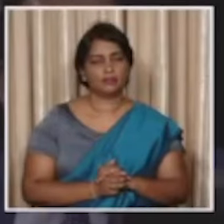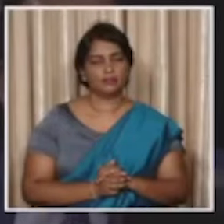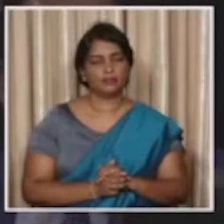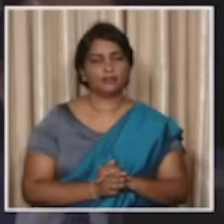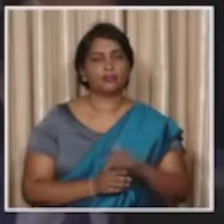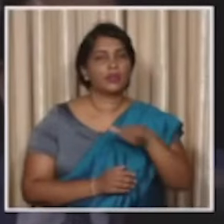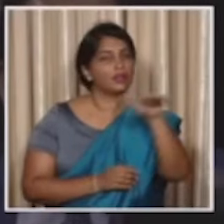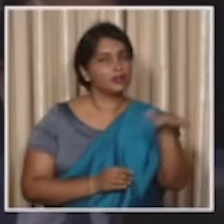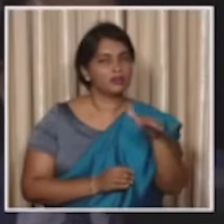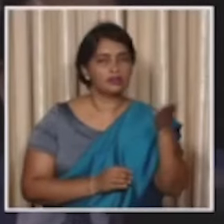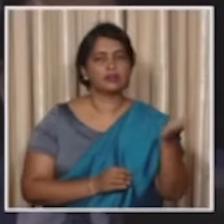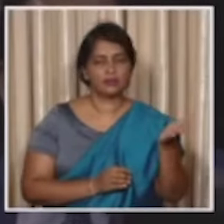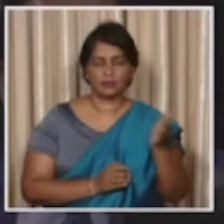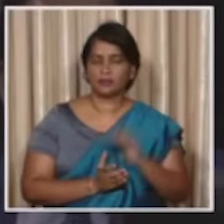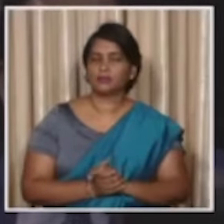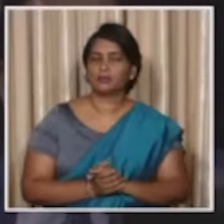මේ සමාජය